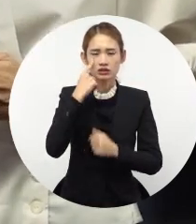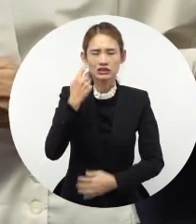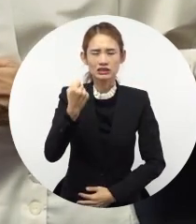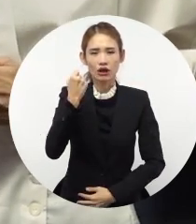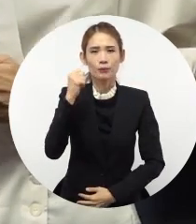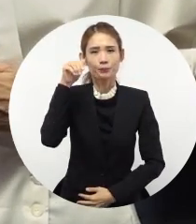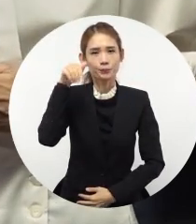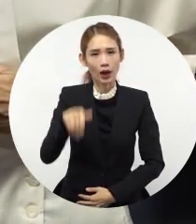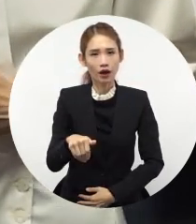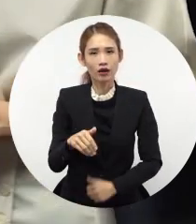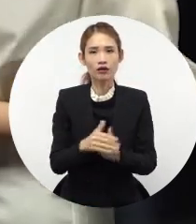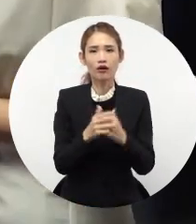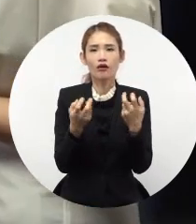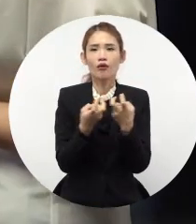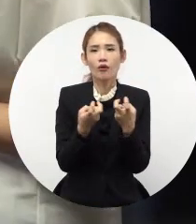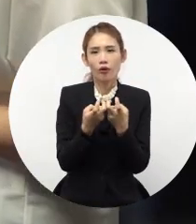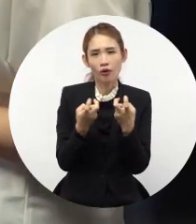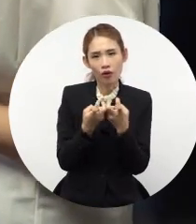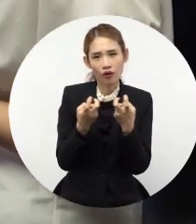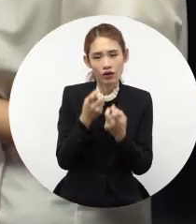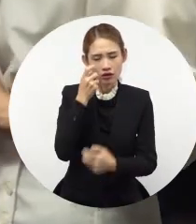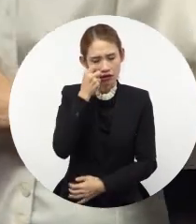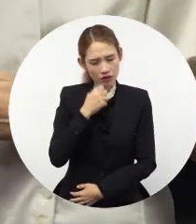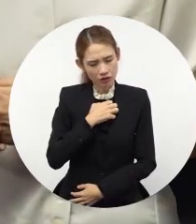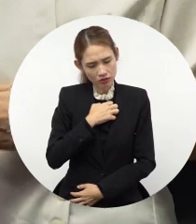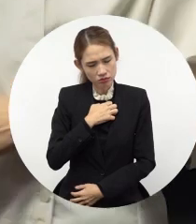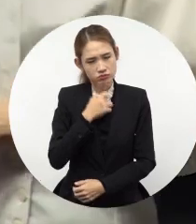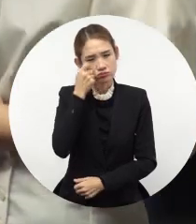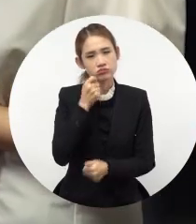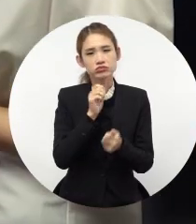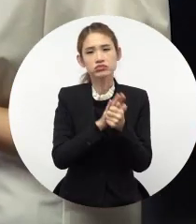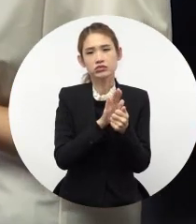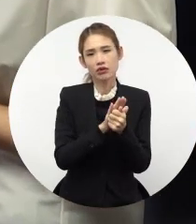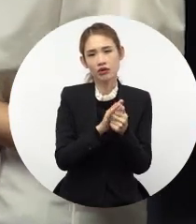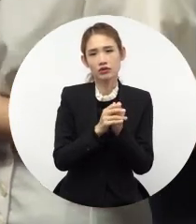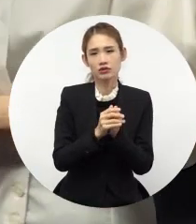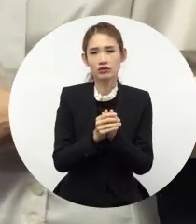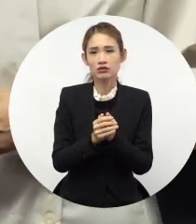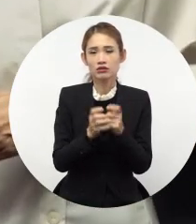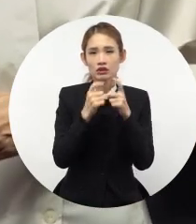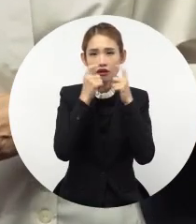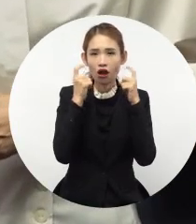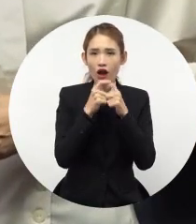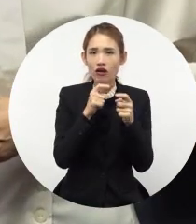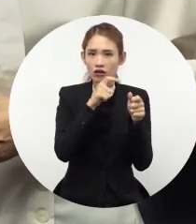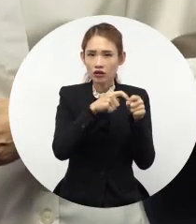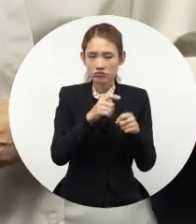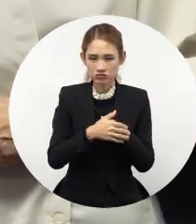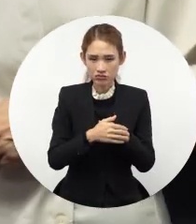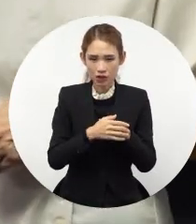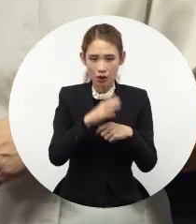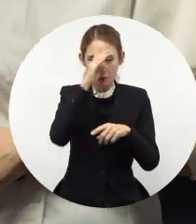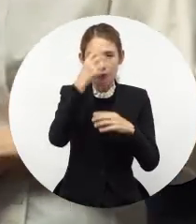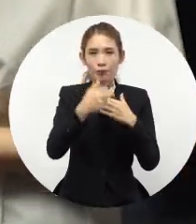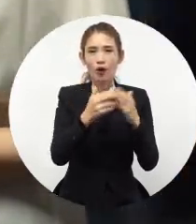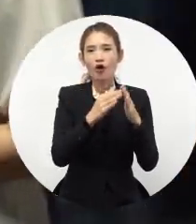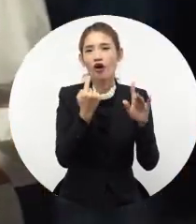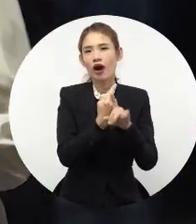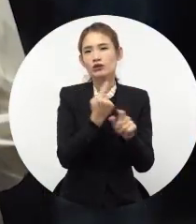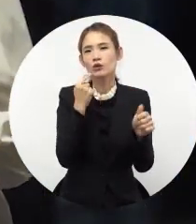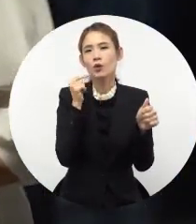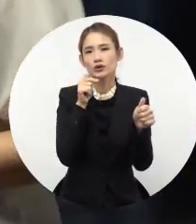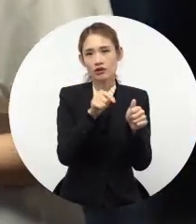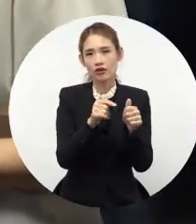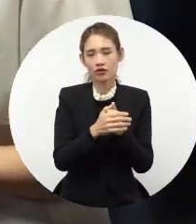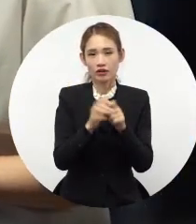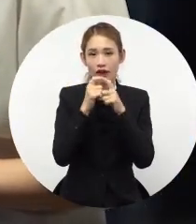잃었어? 어떡하니? 안 됐다, 불쌍해. 하지만 그건 너의 문제잖아. 병원 가서 고쳐. 이렇게